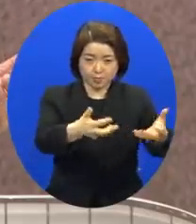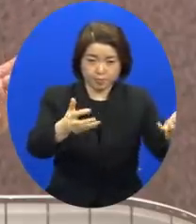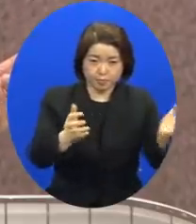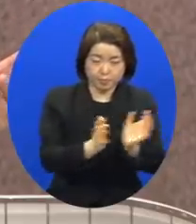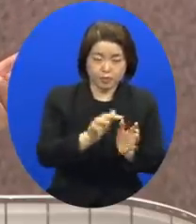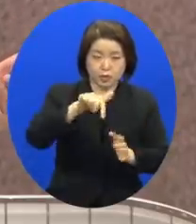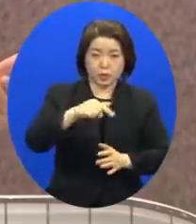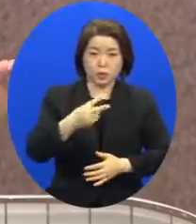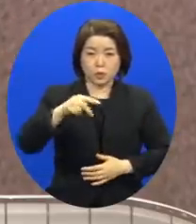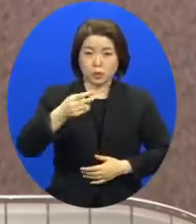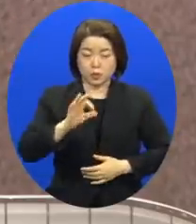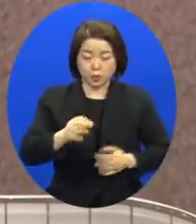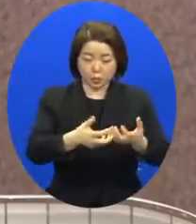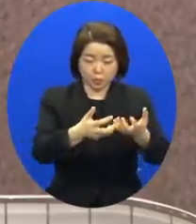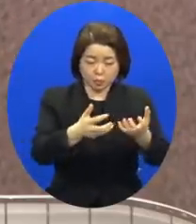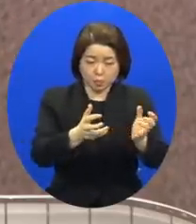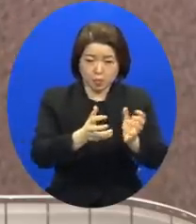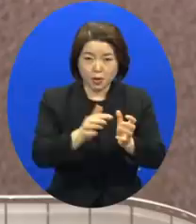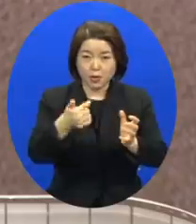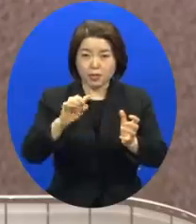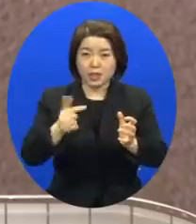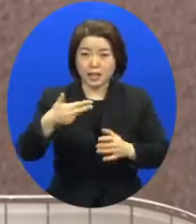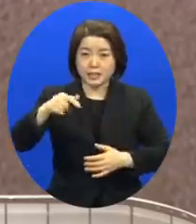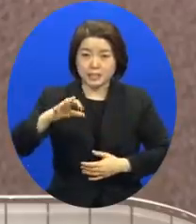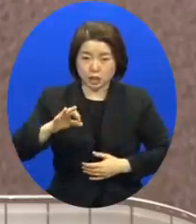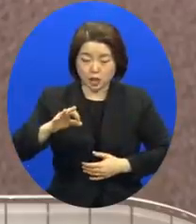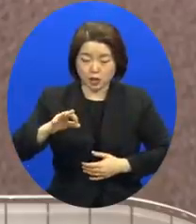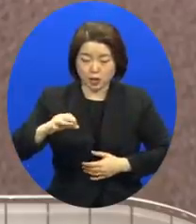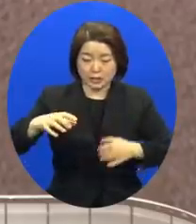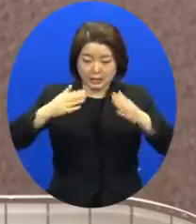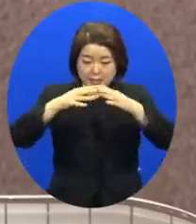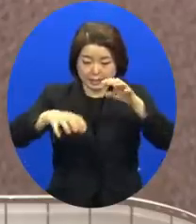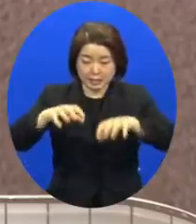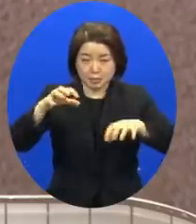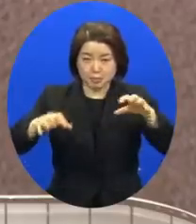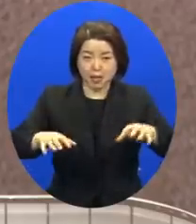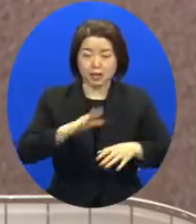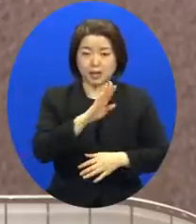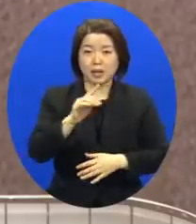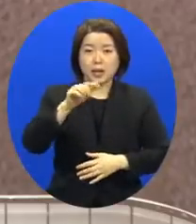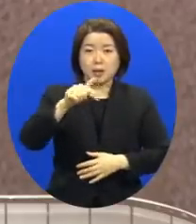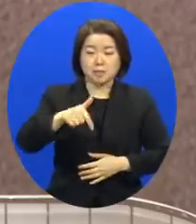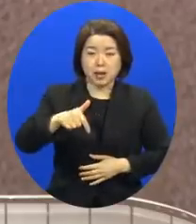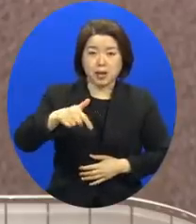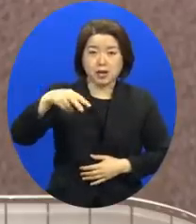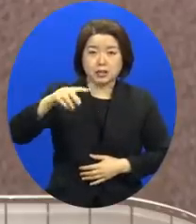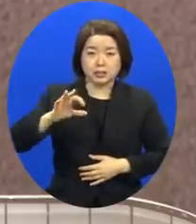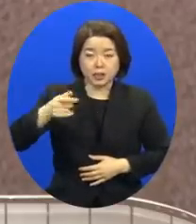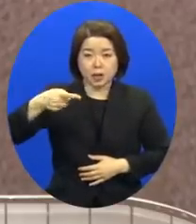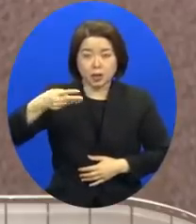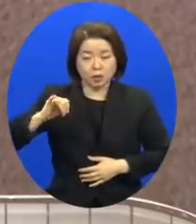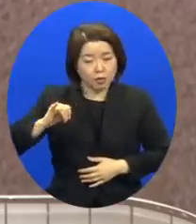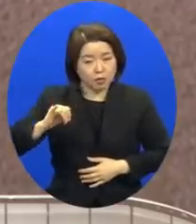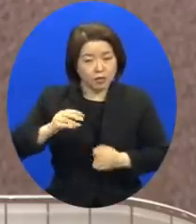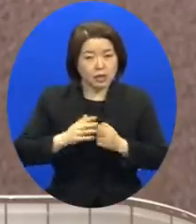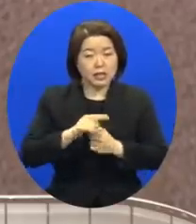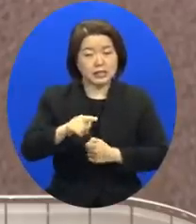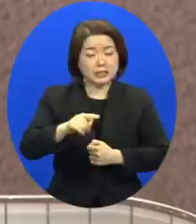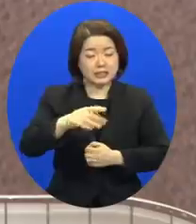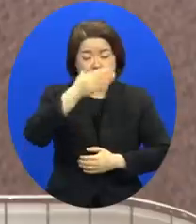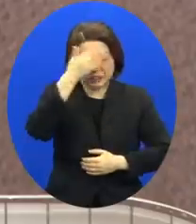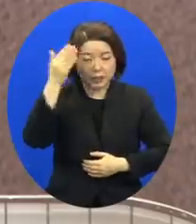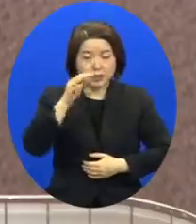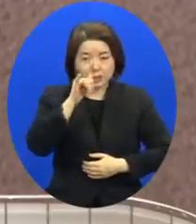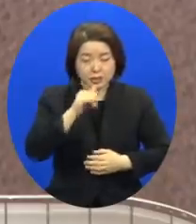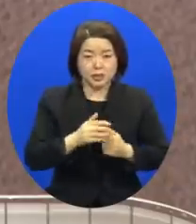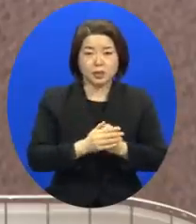정리 라고 하는 곳에 바뀔 원이라고 하는 청년이 있었습니다 그 청년이 그 마을에 처음 교회가 세워졌을 때